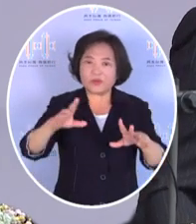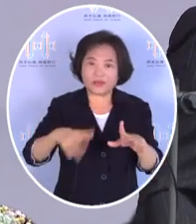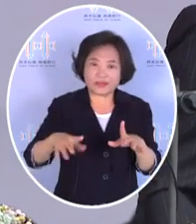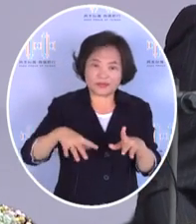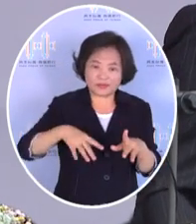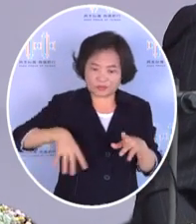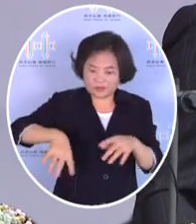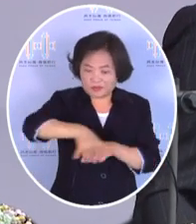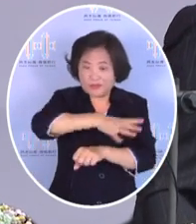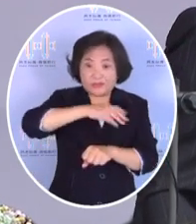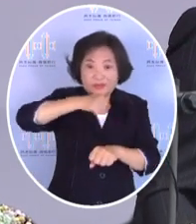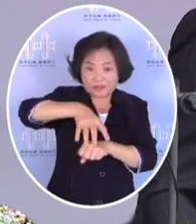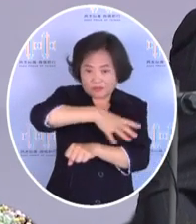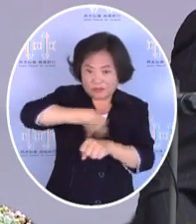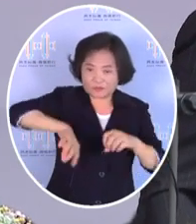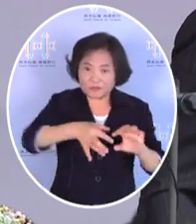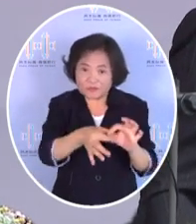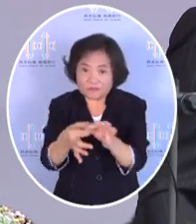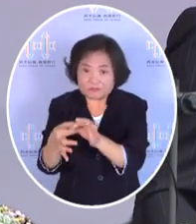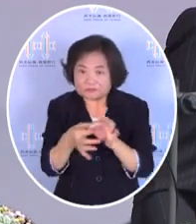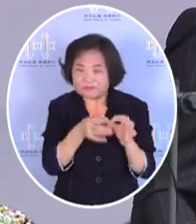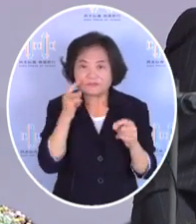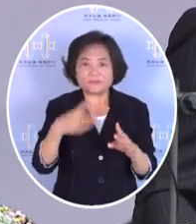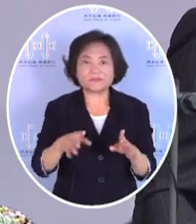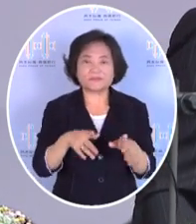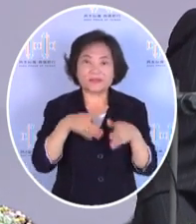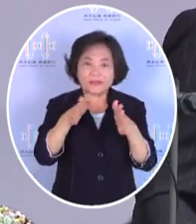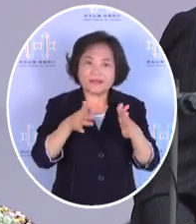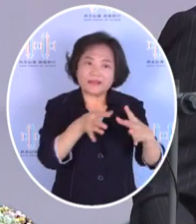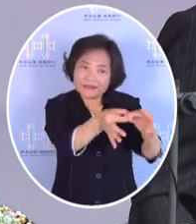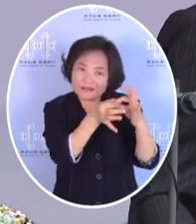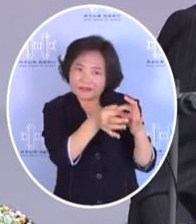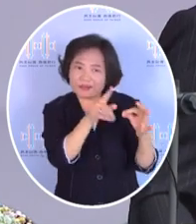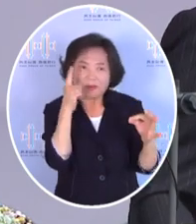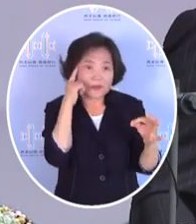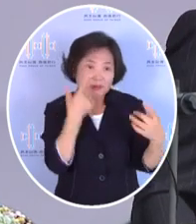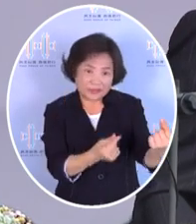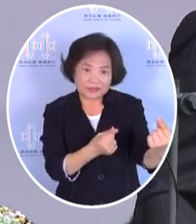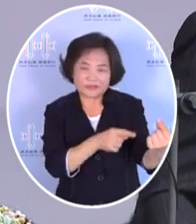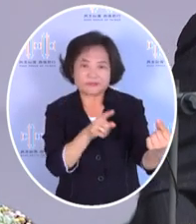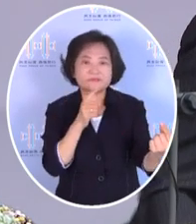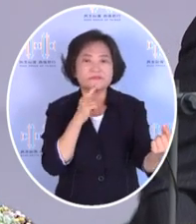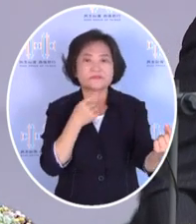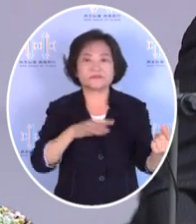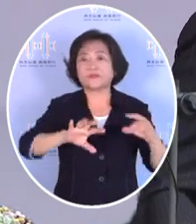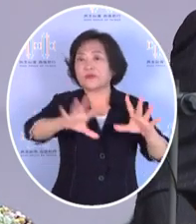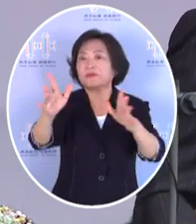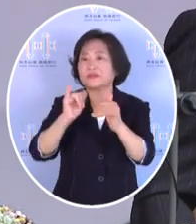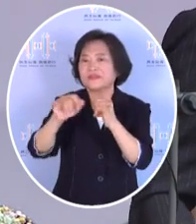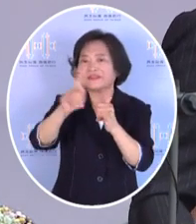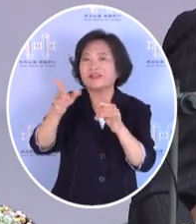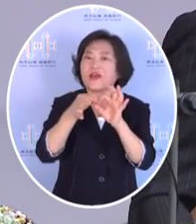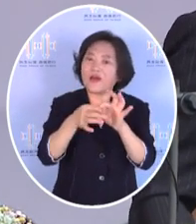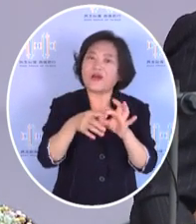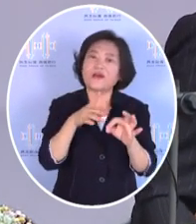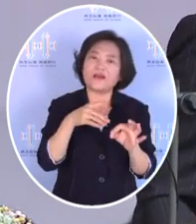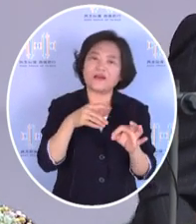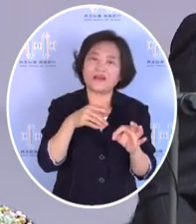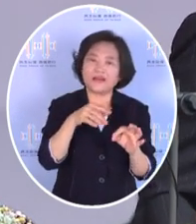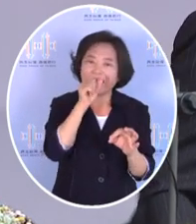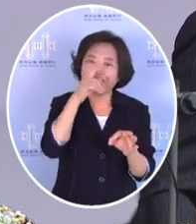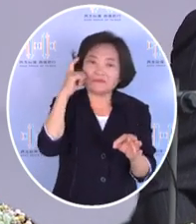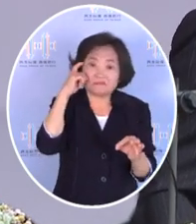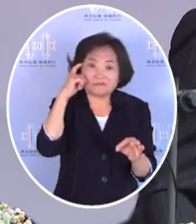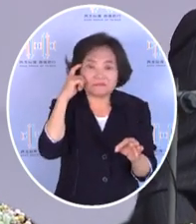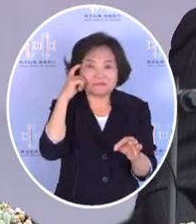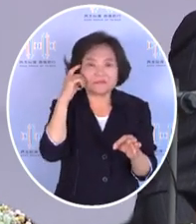秩序的建立，我们会秉持价值同盟的原则，在国际社会广结善缘，并且跟理